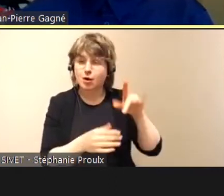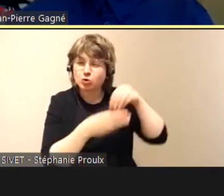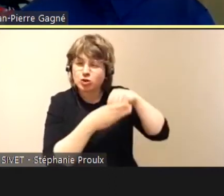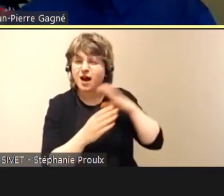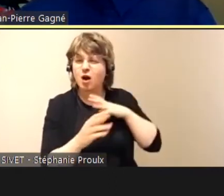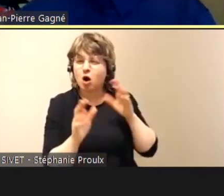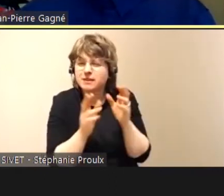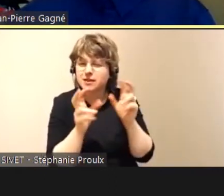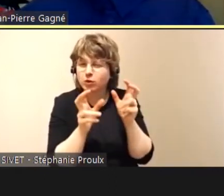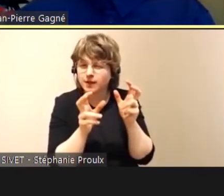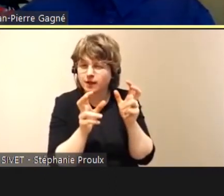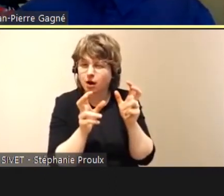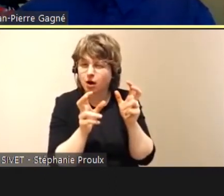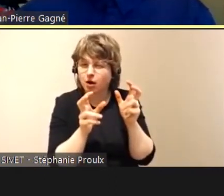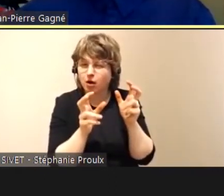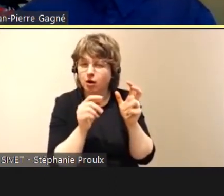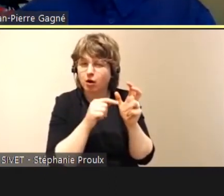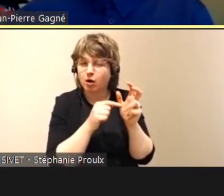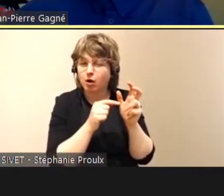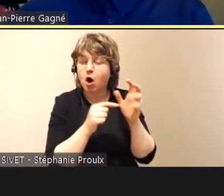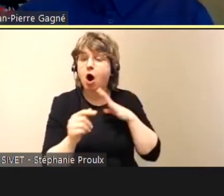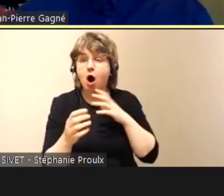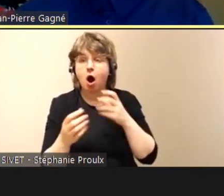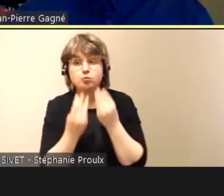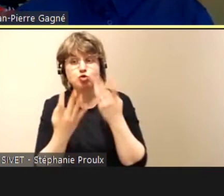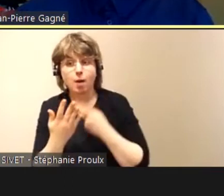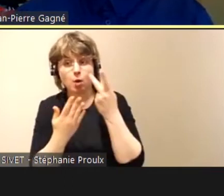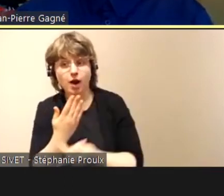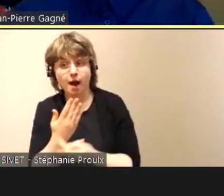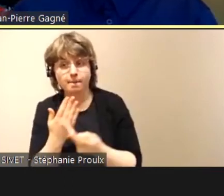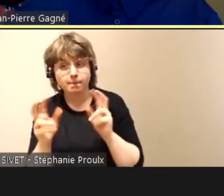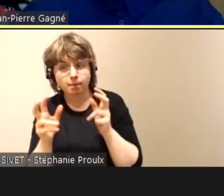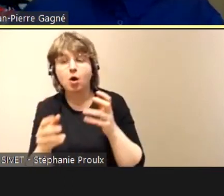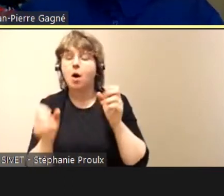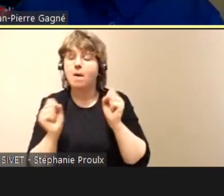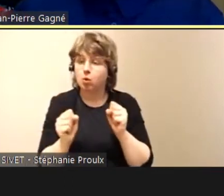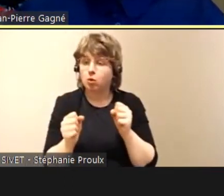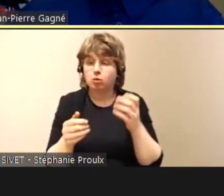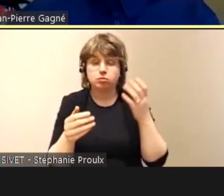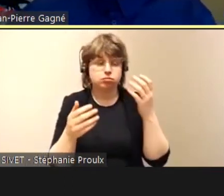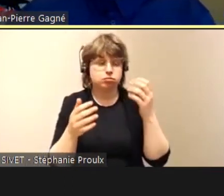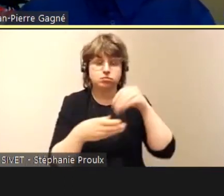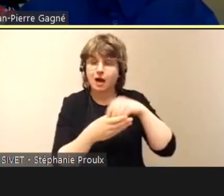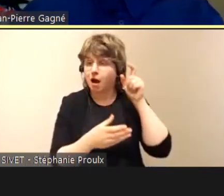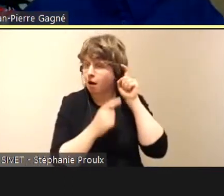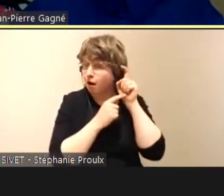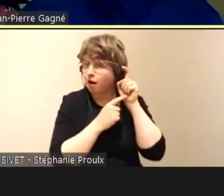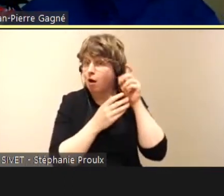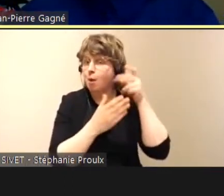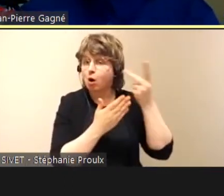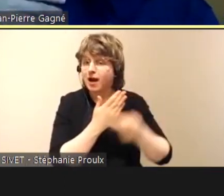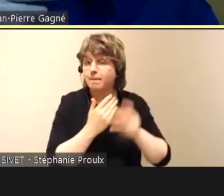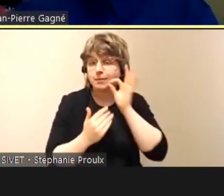microprocesseurs, sont munis de multiprogrammes. Par exemple, on pourrait avoir des aides auditives, on pourrait avoir dans nos aides auditives un programme